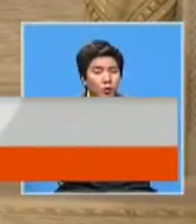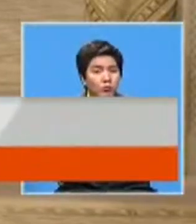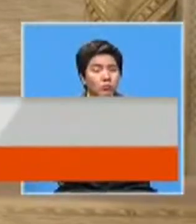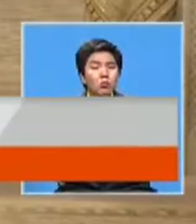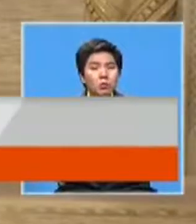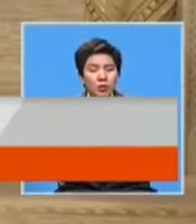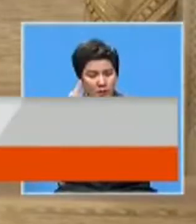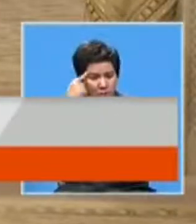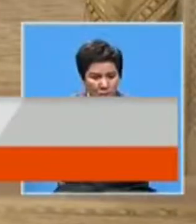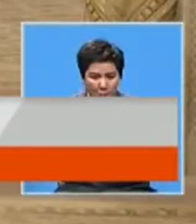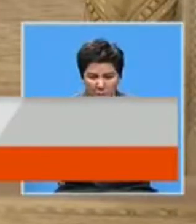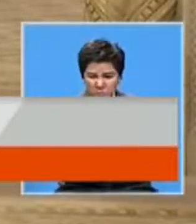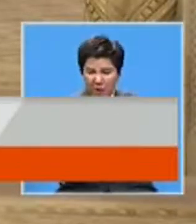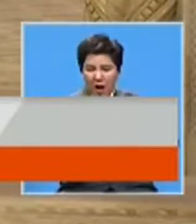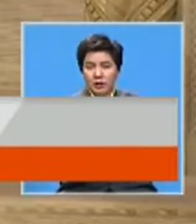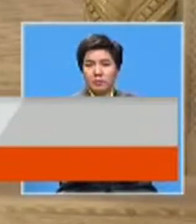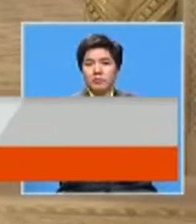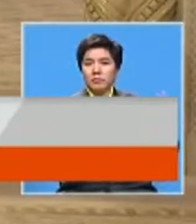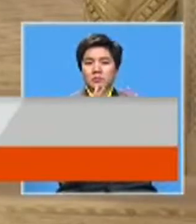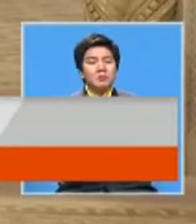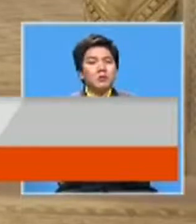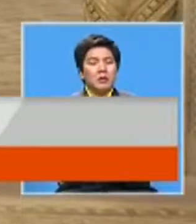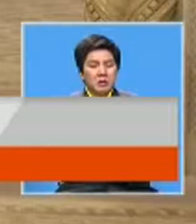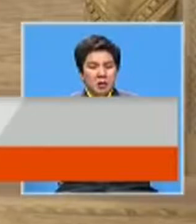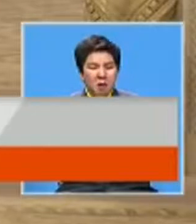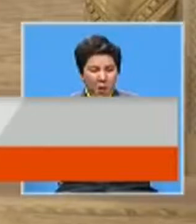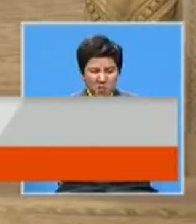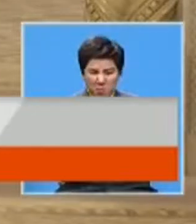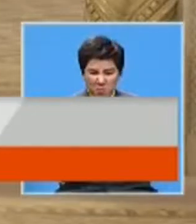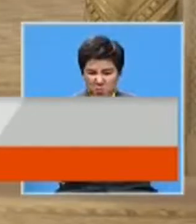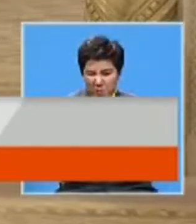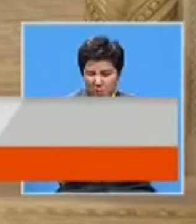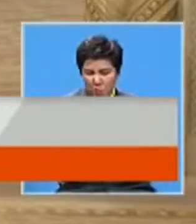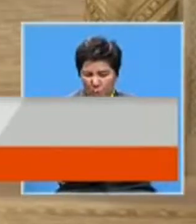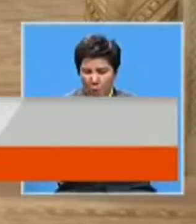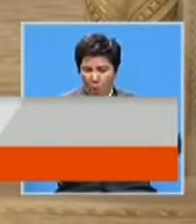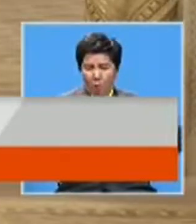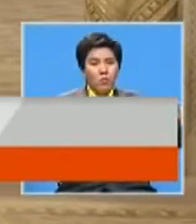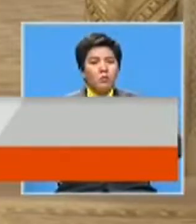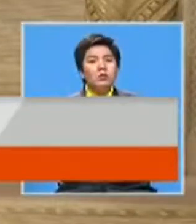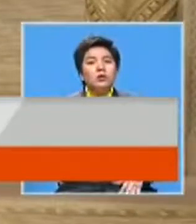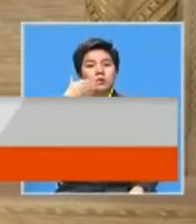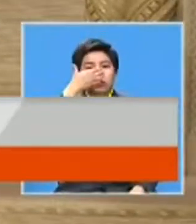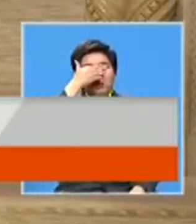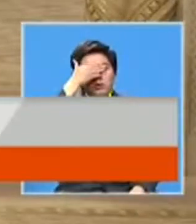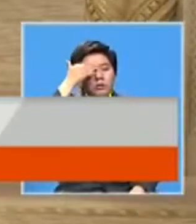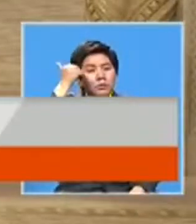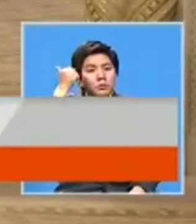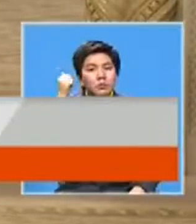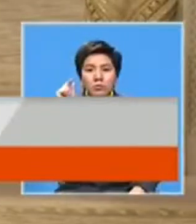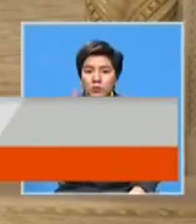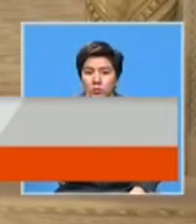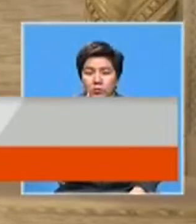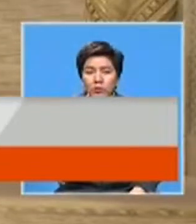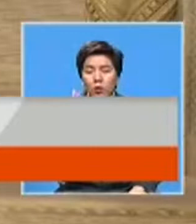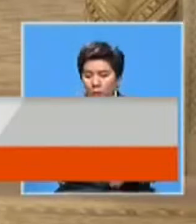ายึดหลักเสียงข้างมากอย่างเดียวนะแล้วก็พยายามที่จะทำไงให้มีเสียงมากขึ้นนะจนกระทั่งหลงลืมนะบางครั้งก็หลงลืม